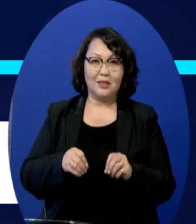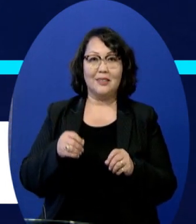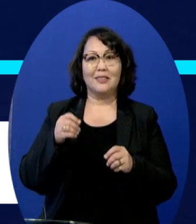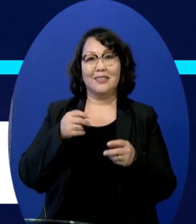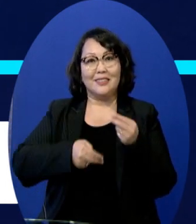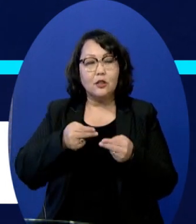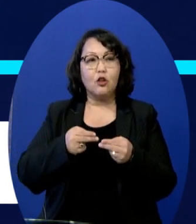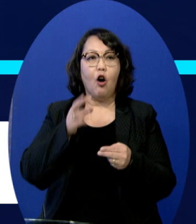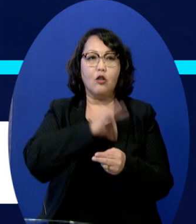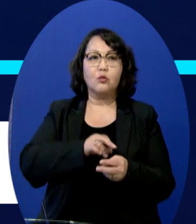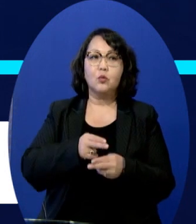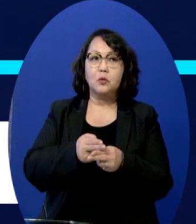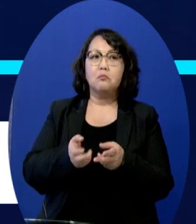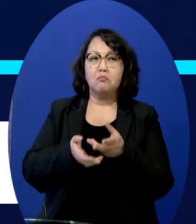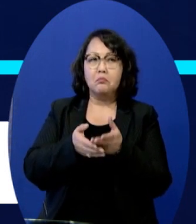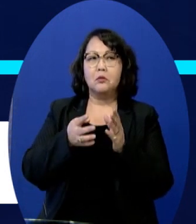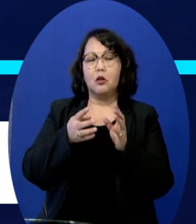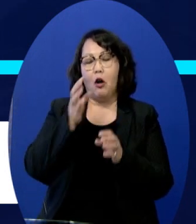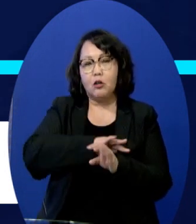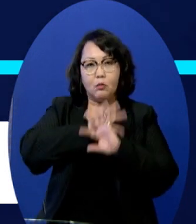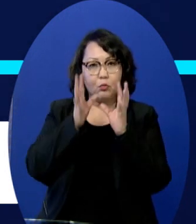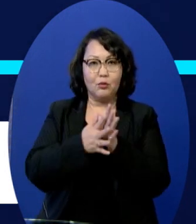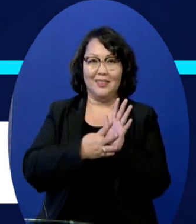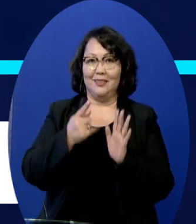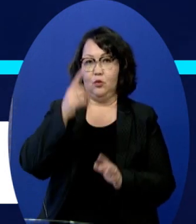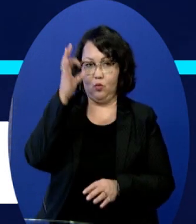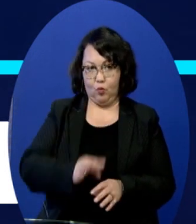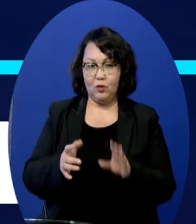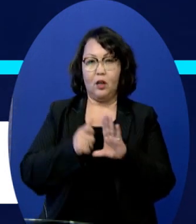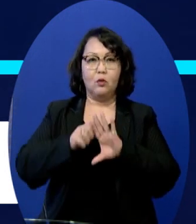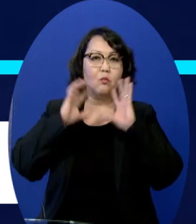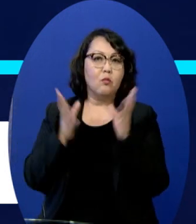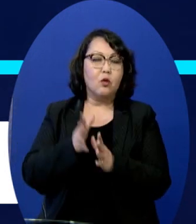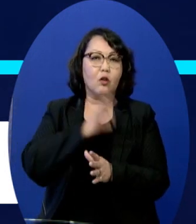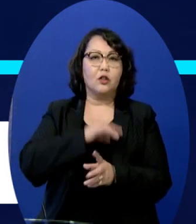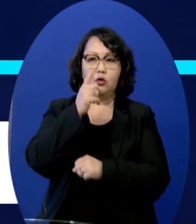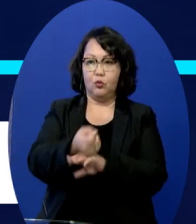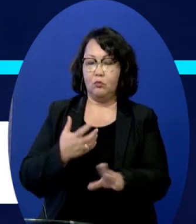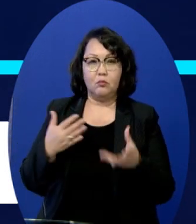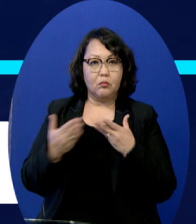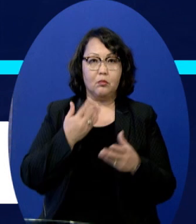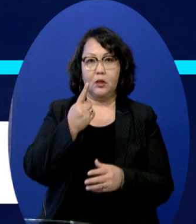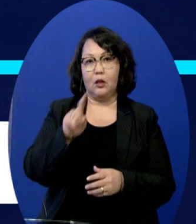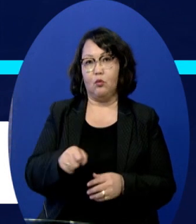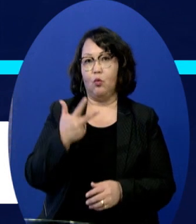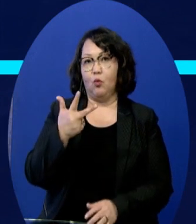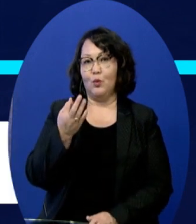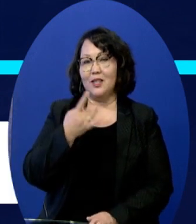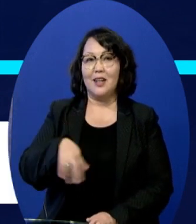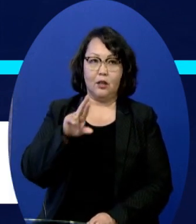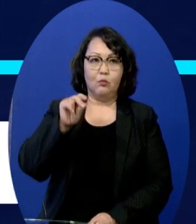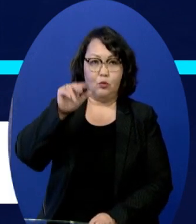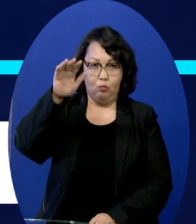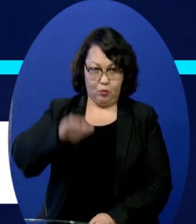тэнцвэржүүлсэн орлого тусламж нь нийт орлогын 91% эзэлж байна. Харин татварын нийт орлого өмнөх оны мөн үетэй харьцуулахад 1.3 их найт төгрөгөөр